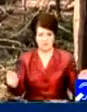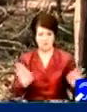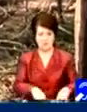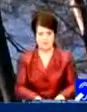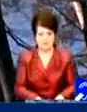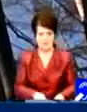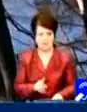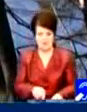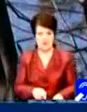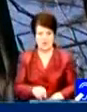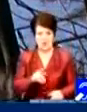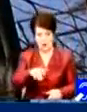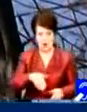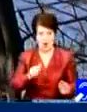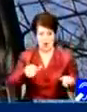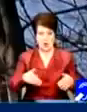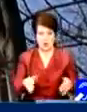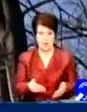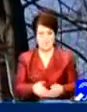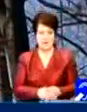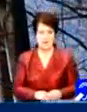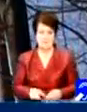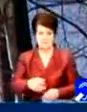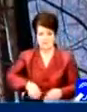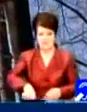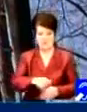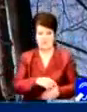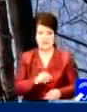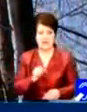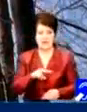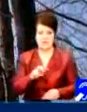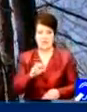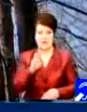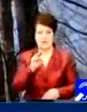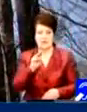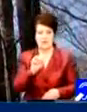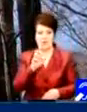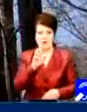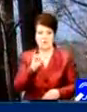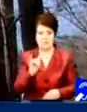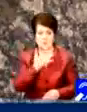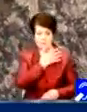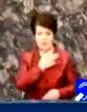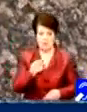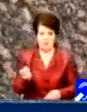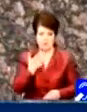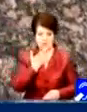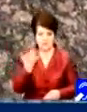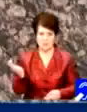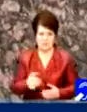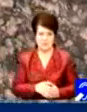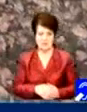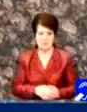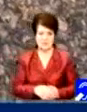eu aruncat în groapă. Subiectul masacrului de la Fântâna Albă a fost considerat tabu în perioada sovietică. Când Uniunea Sovietică deja